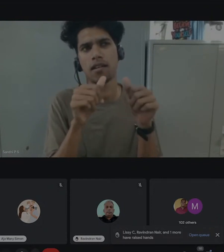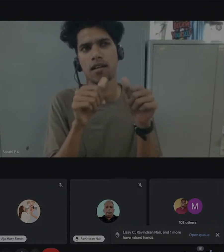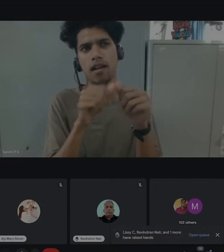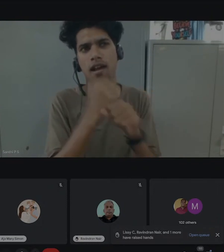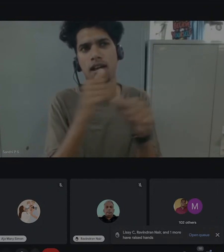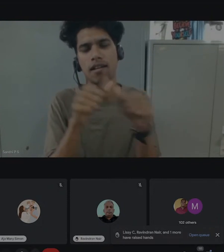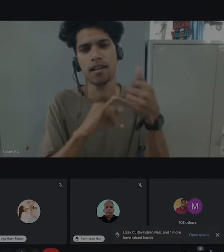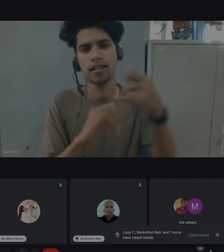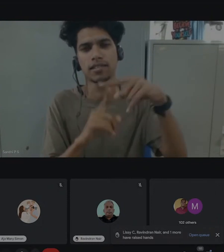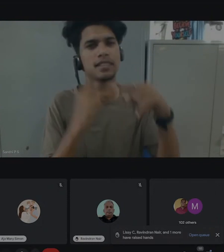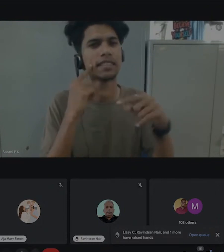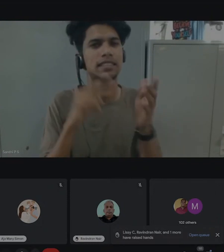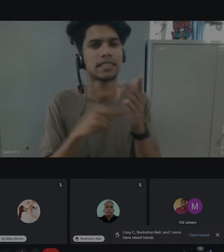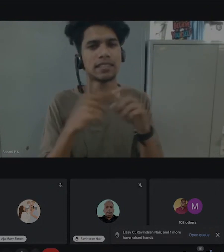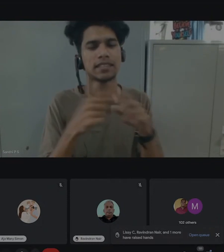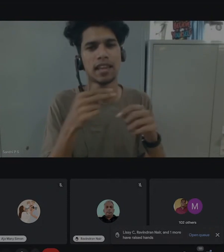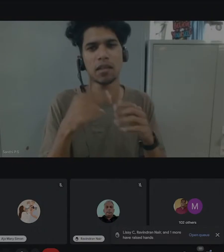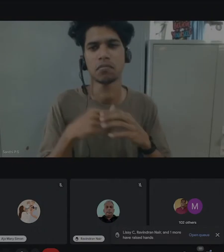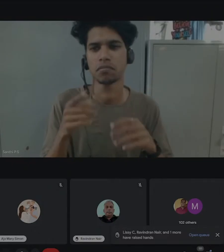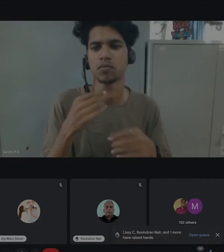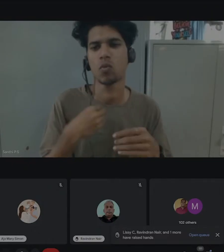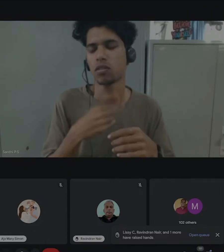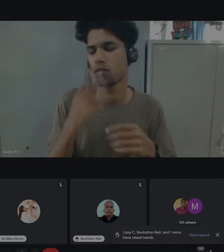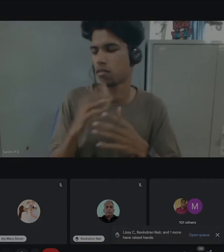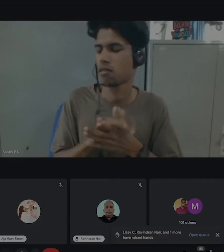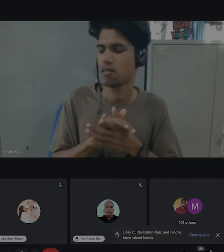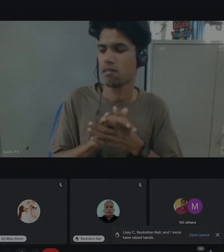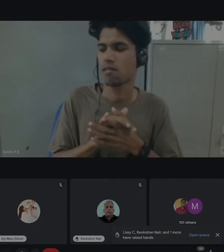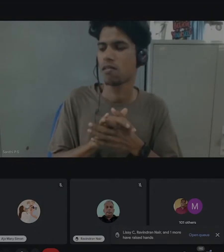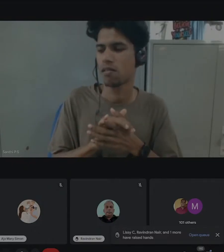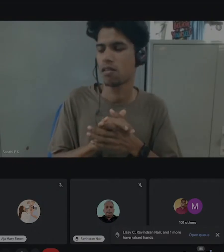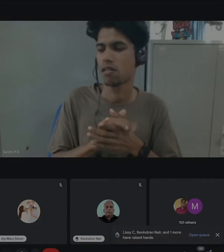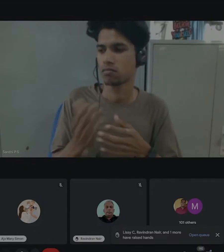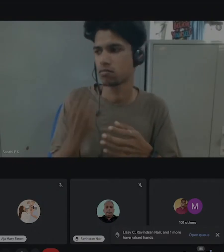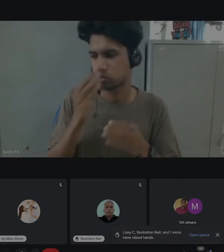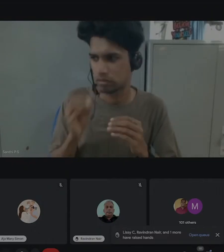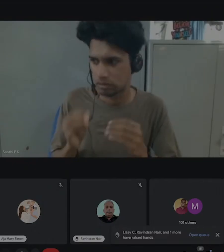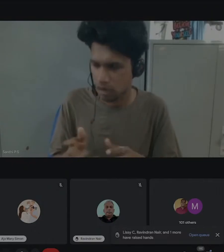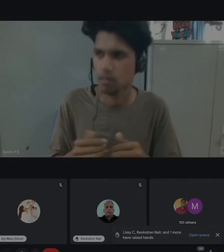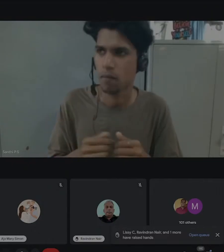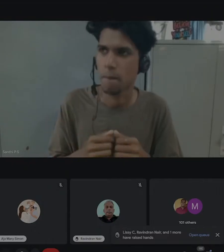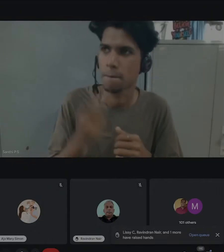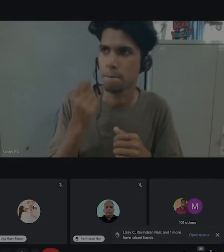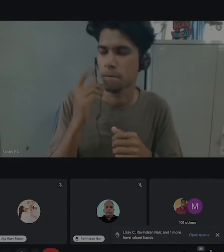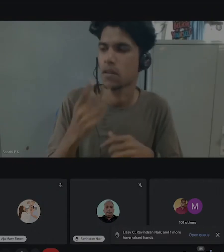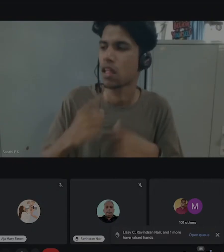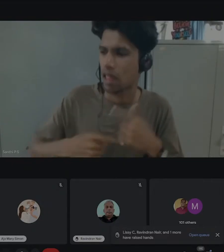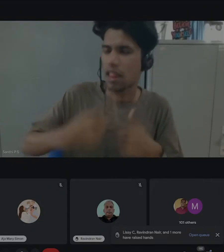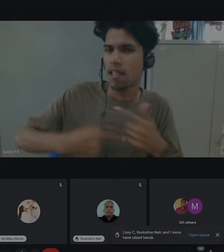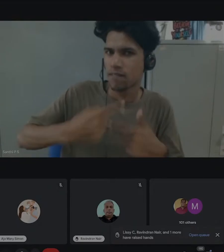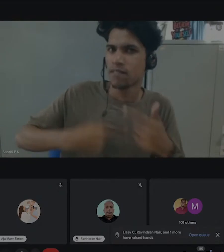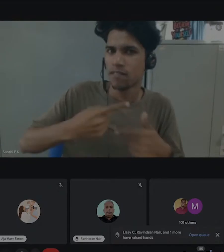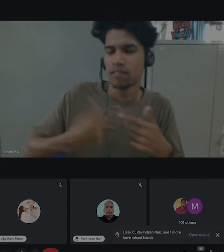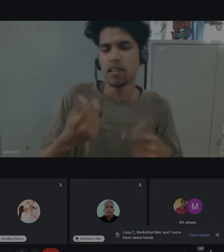റെഗുലറായിട്ട് തെറാപ്പി എടുക്കുക. കാരണം പെട്ടെന്നൊരു ഇപ്പം നിങ്ങൾ എപ്പോഴാണ് സ്റ്റാർട്ട് ചെയ്തതെന്ന് അറിയത്തില്ല. അവിടുത്തെ തെറാപ്പി പോലും റെഗുലറായിട്ട് തെറാപ്പി എടുക്കുക. എന്താണ്